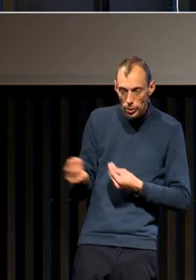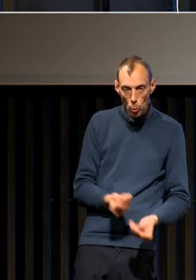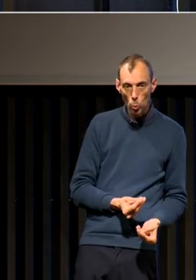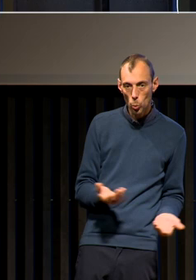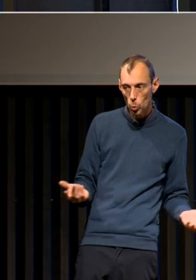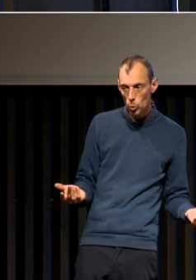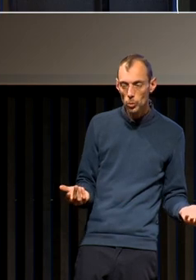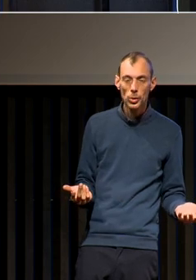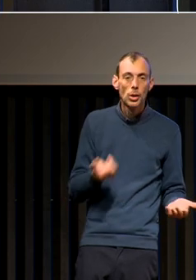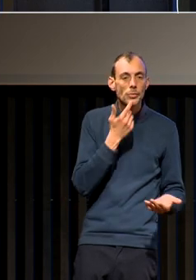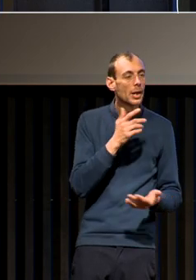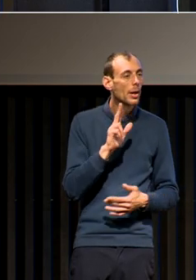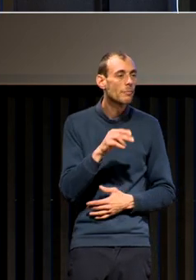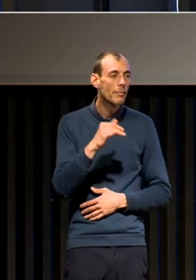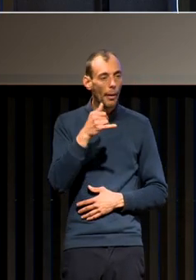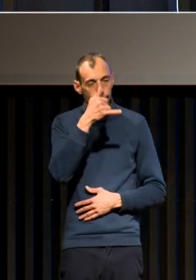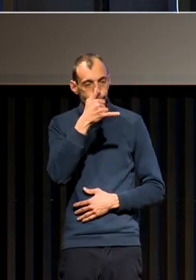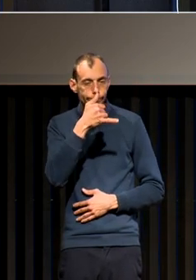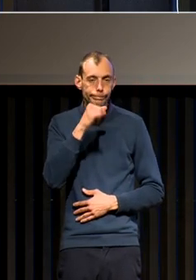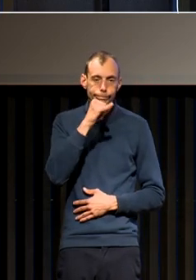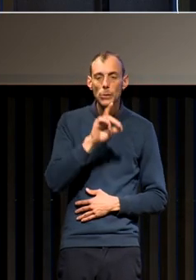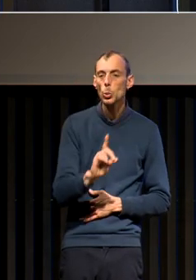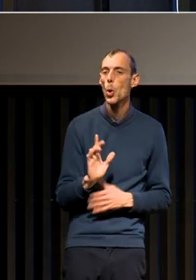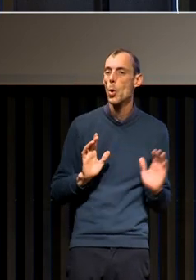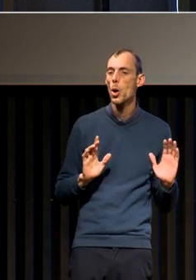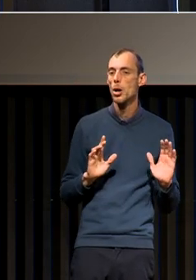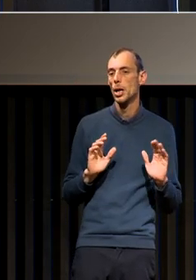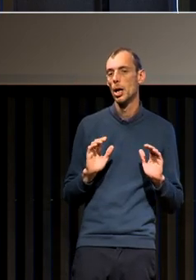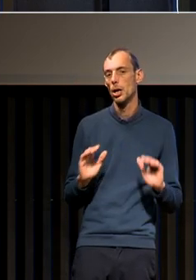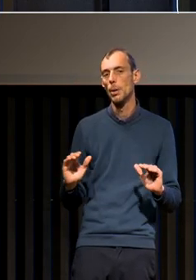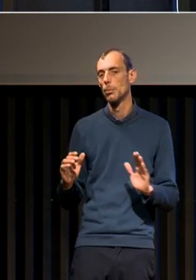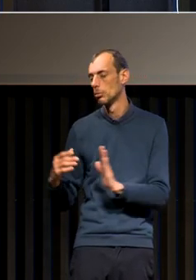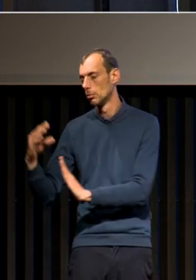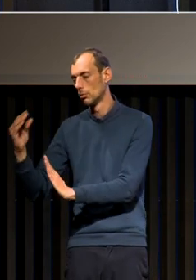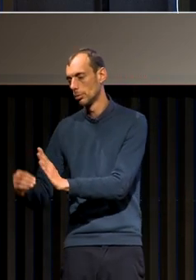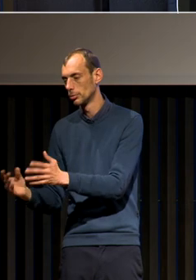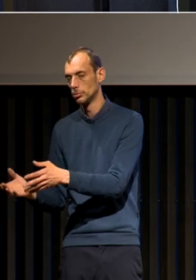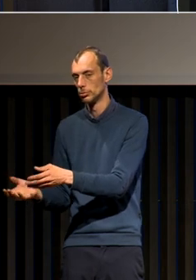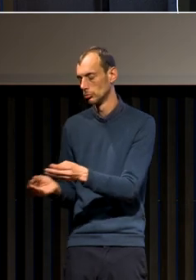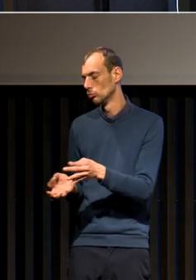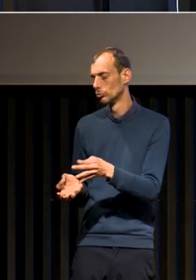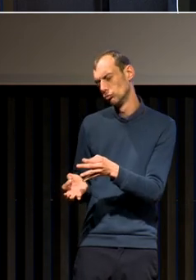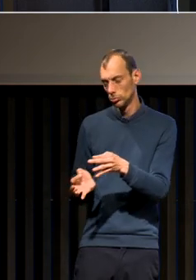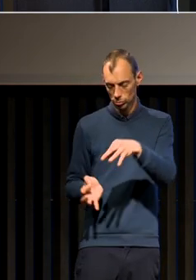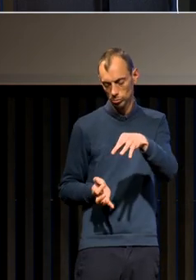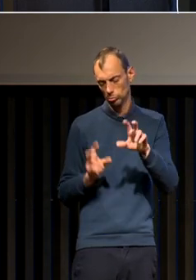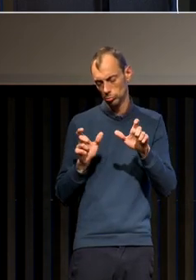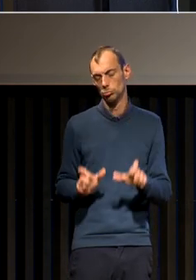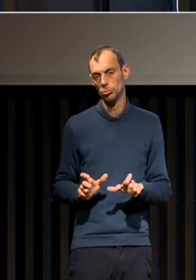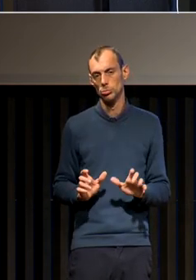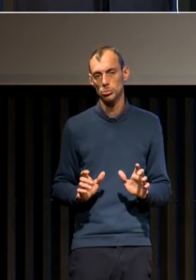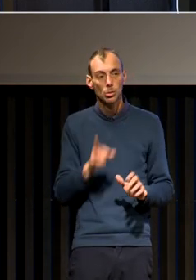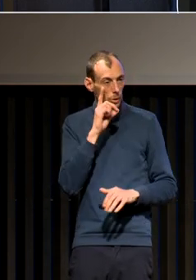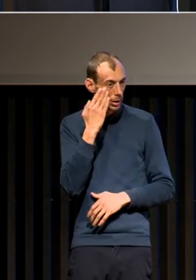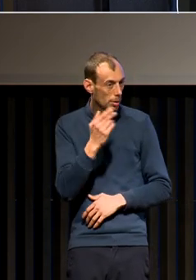avoir des bêtises, mais quand même, il va falloir jeter un petit coup d'œil. Bon, parce que c'est important pour